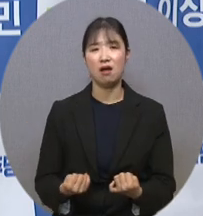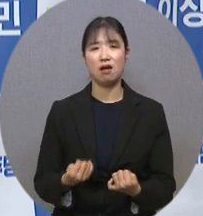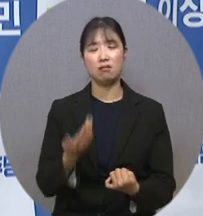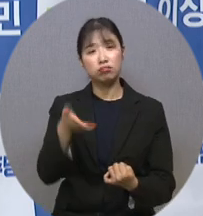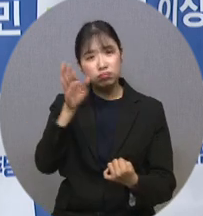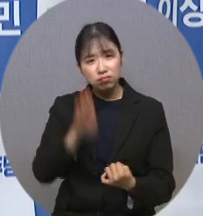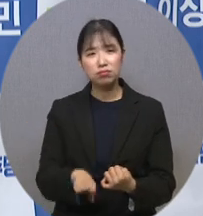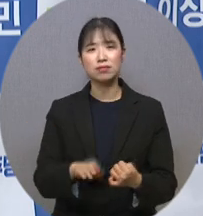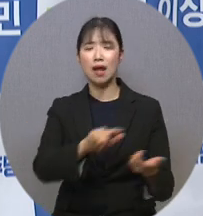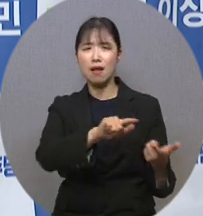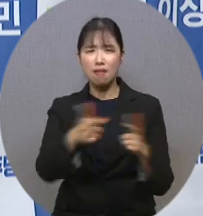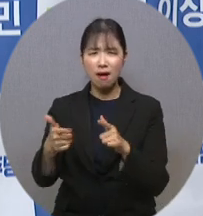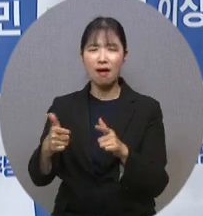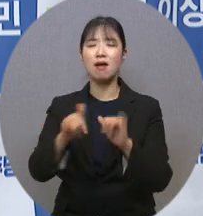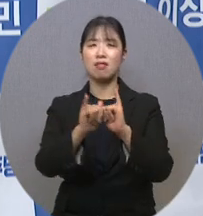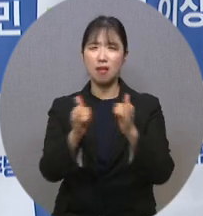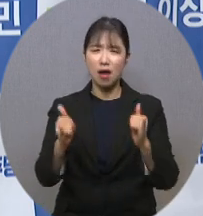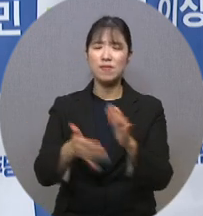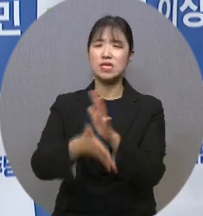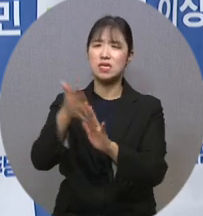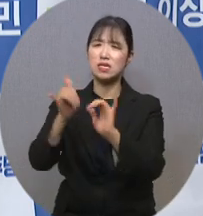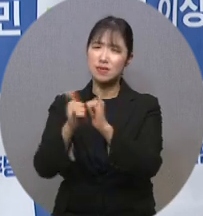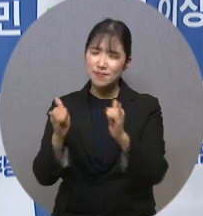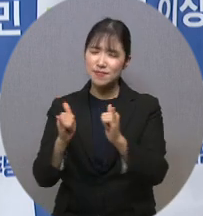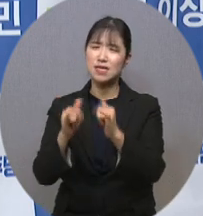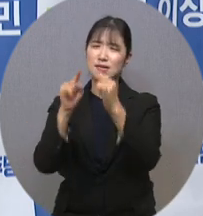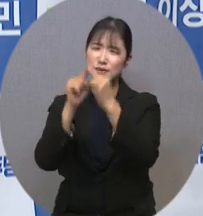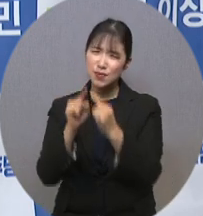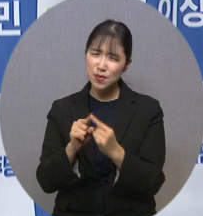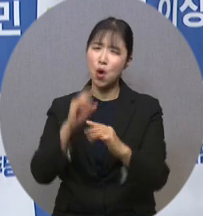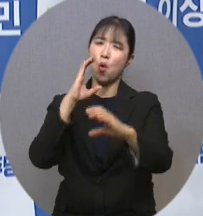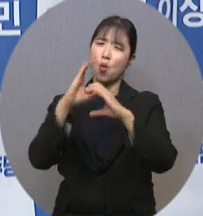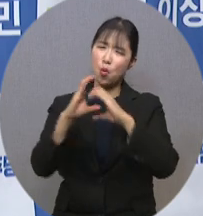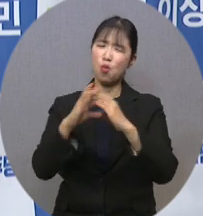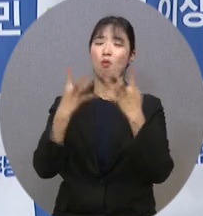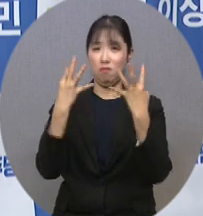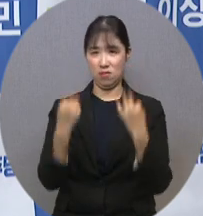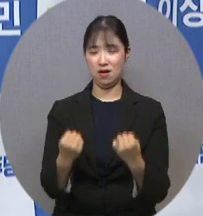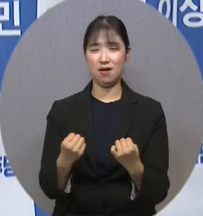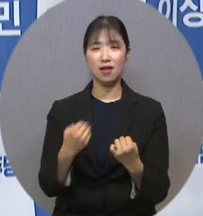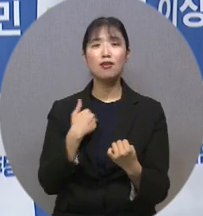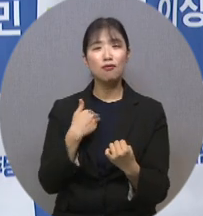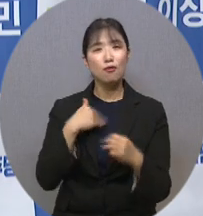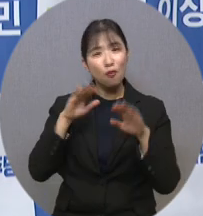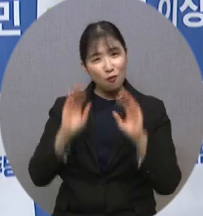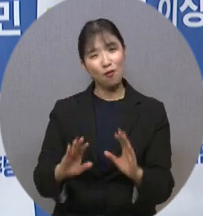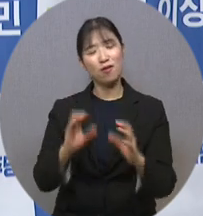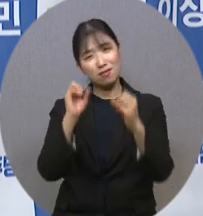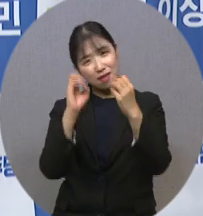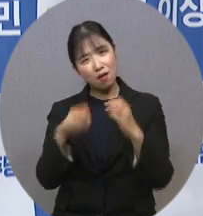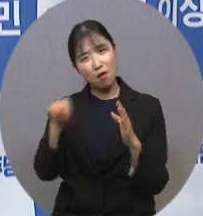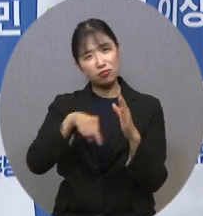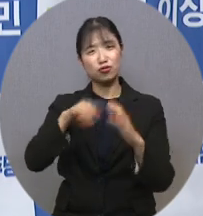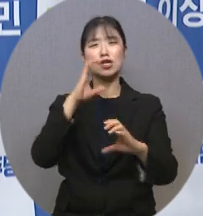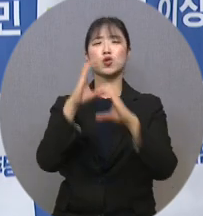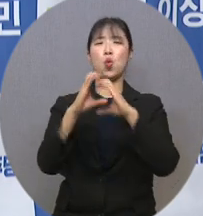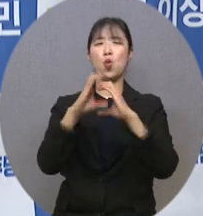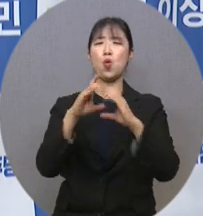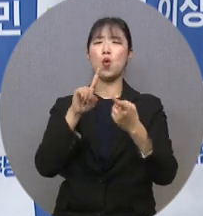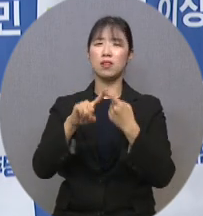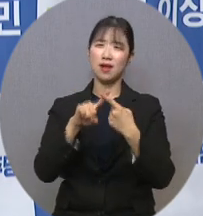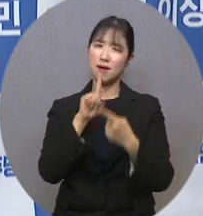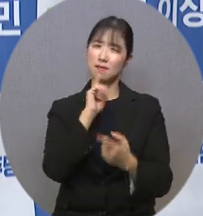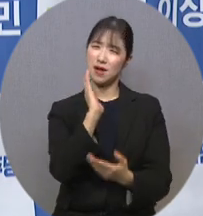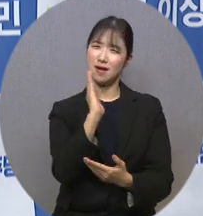사람들 그리고 시민들 되게 끊임없이 대화하고 소통, 오늘 저희 주요 주제 중에 하나도 소통이었고 계속 저랑 대화하시면서도 소통을 많이